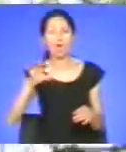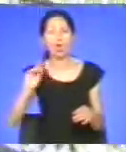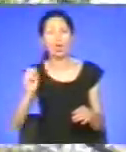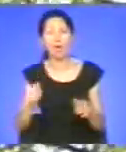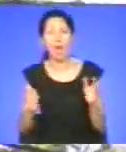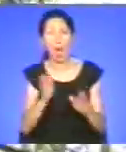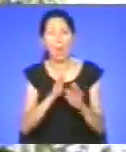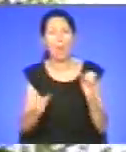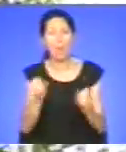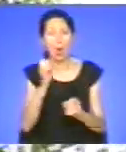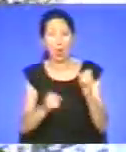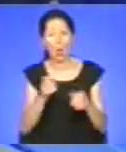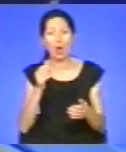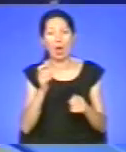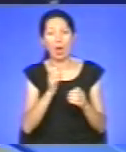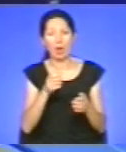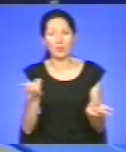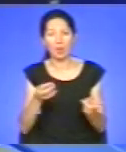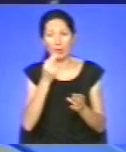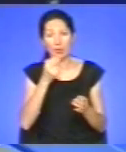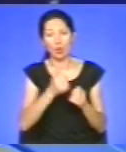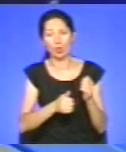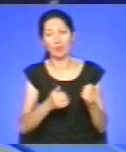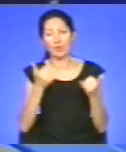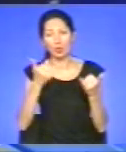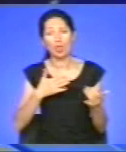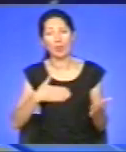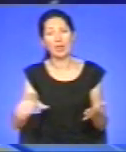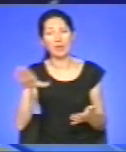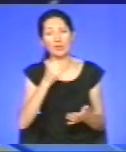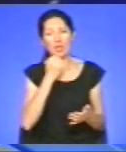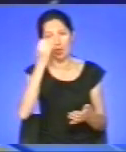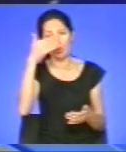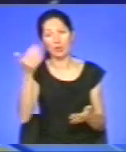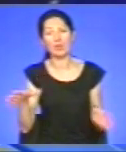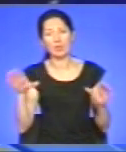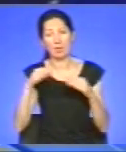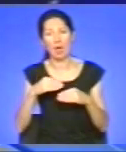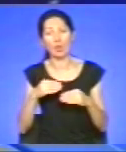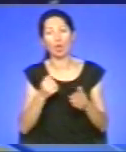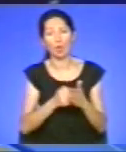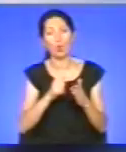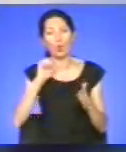радіопротектори. На сьогодні у мене все. Дякую, що ви з нами, і до завтра.